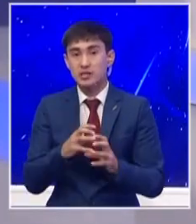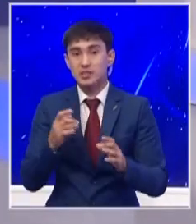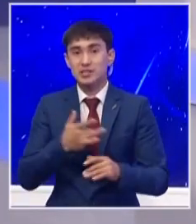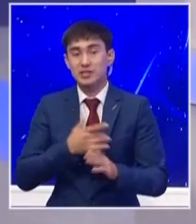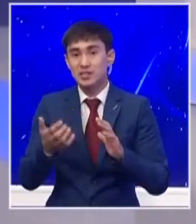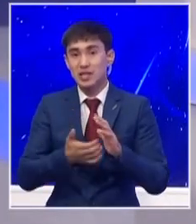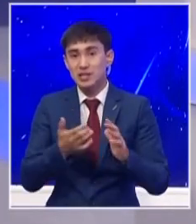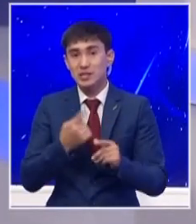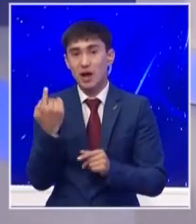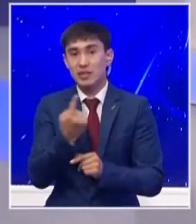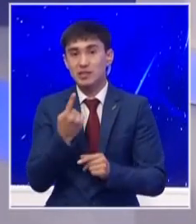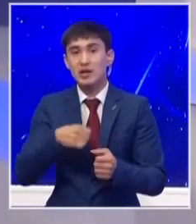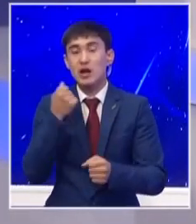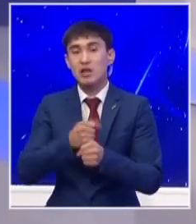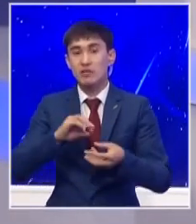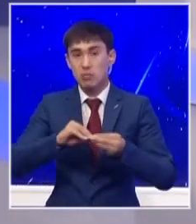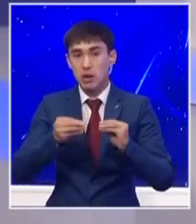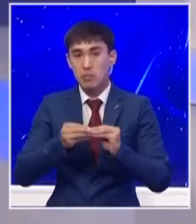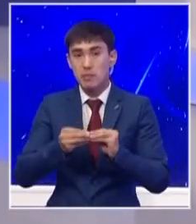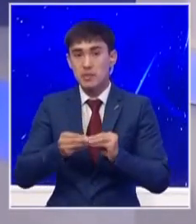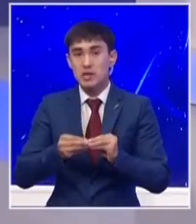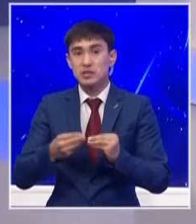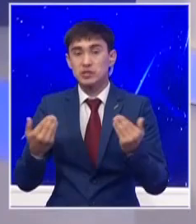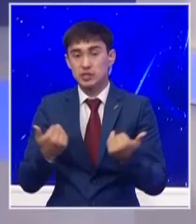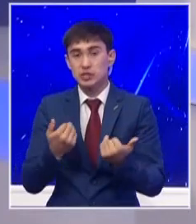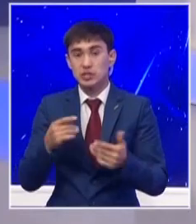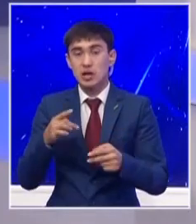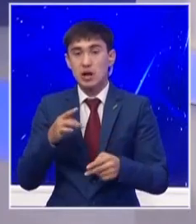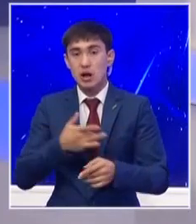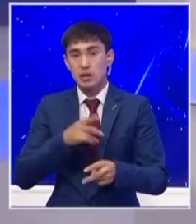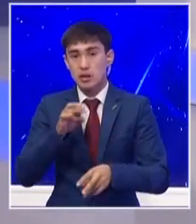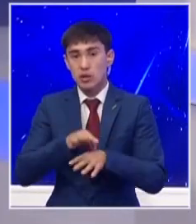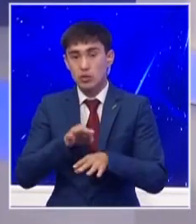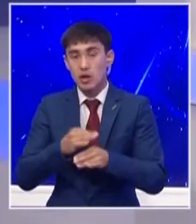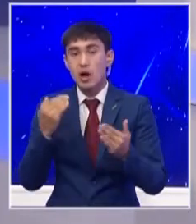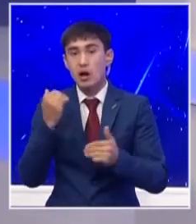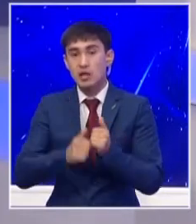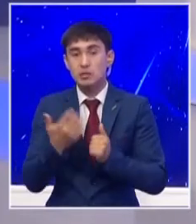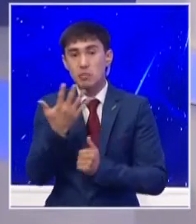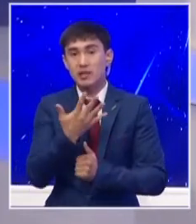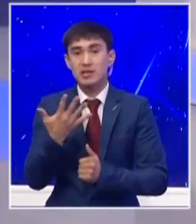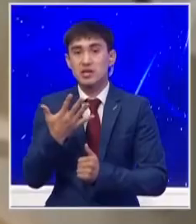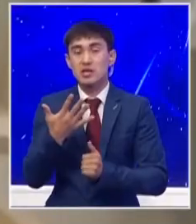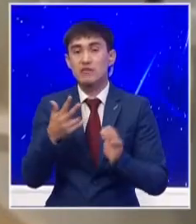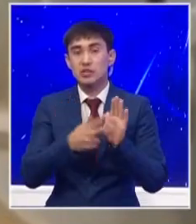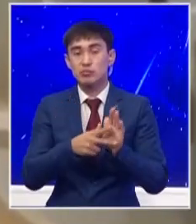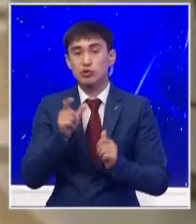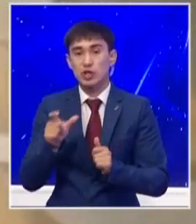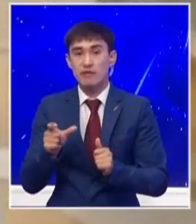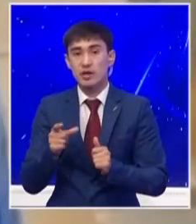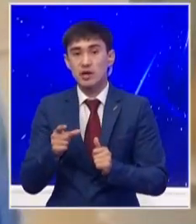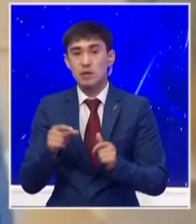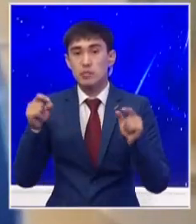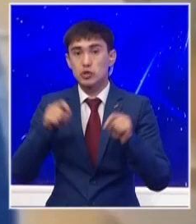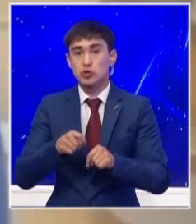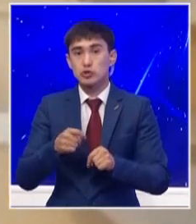Хроническая сердечная недостаточность – одна из главных проблем современной кардиологии. Каждый 5-й, 8-й из 100 человек, посещающих